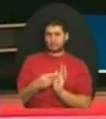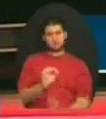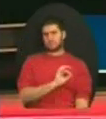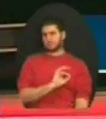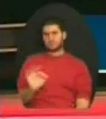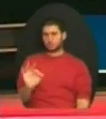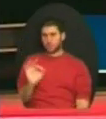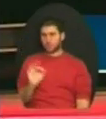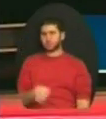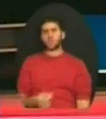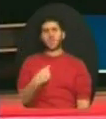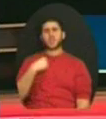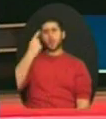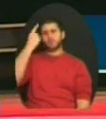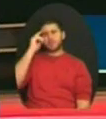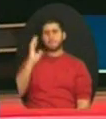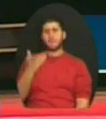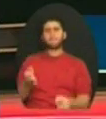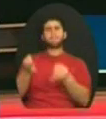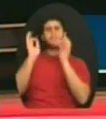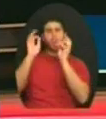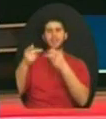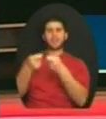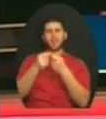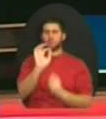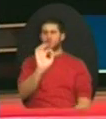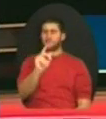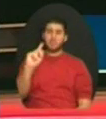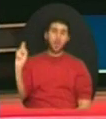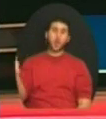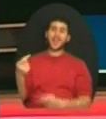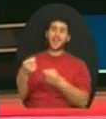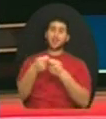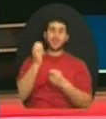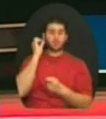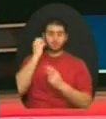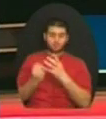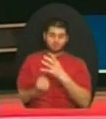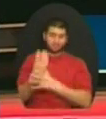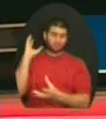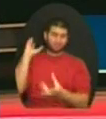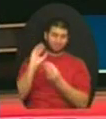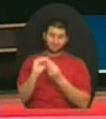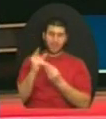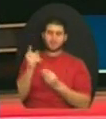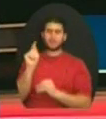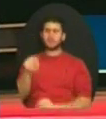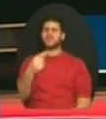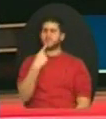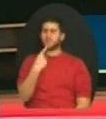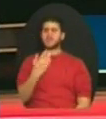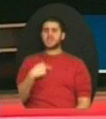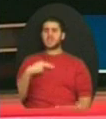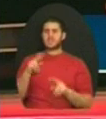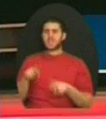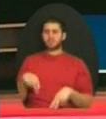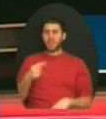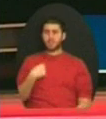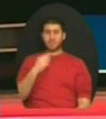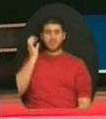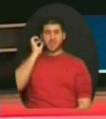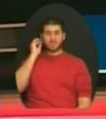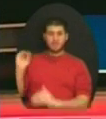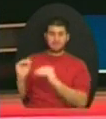ביותר, אני חושבת שמה שמיוחד בארגון הזה, ובכל ארגוני הנשים שקמו, היה שהם באו ואמרו, יש לנו כנשים